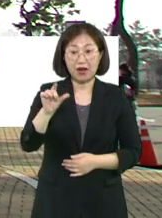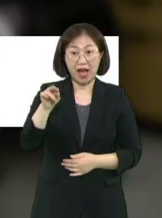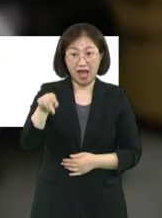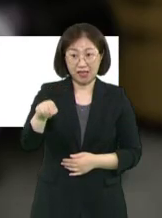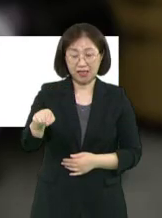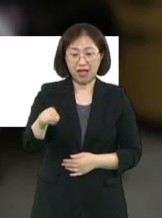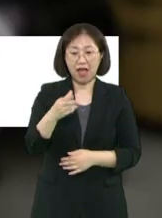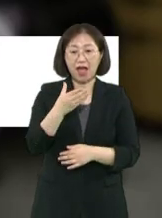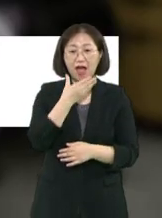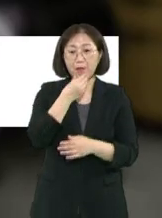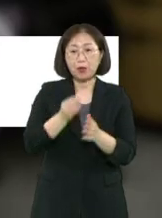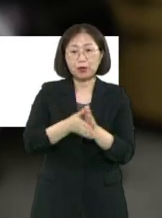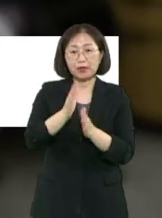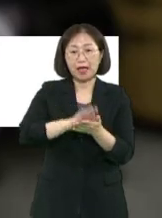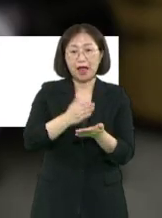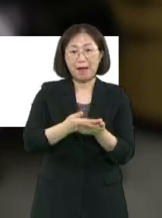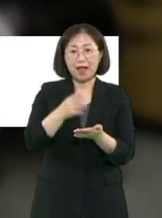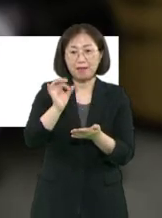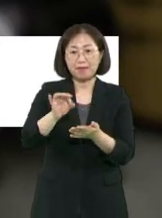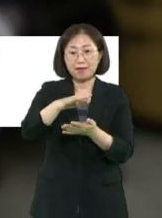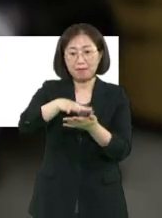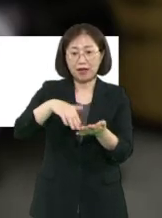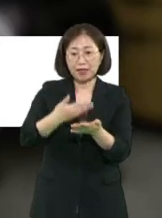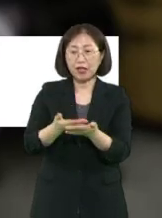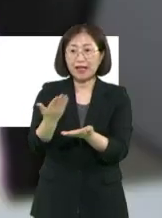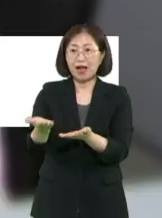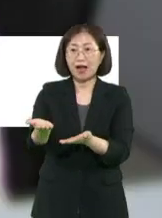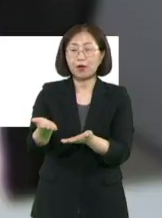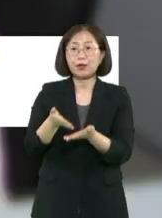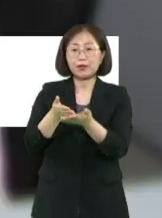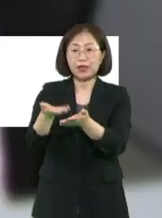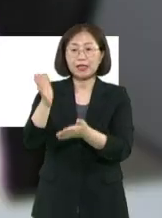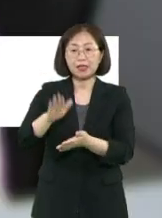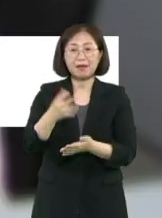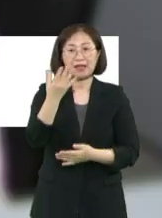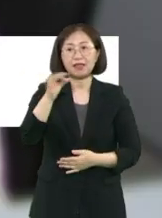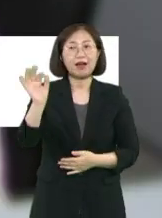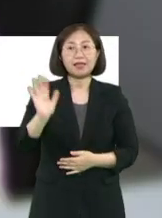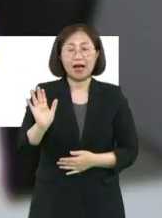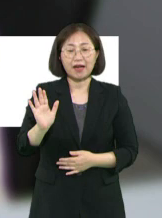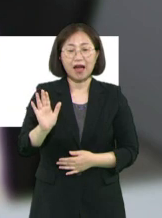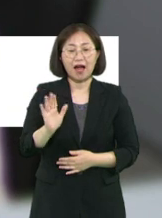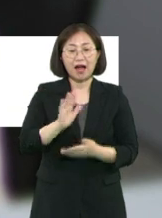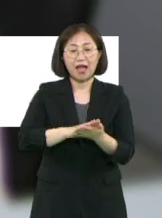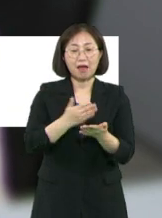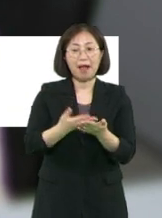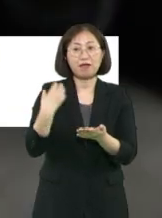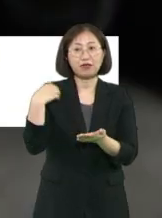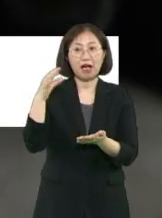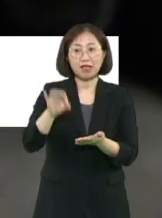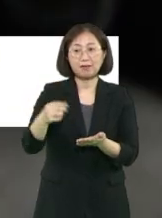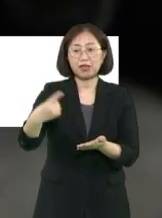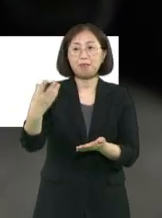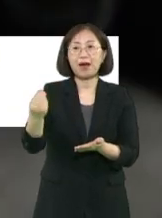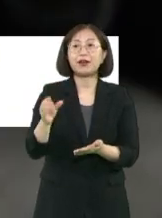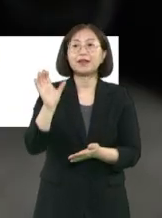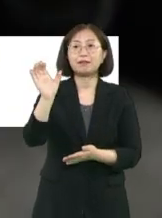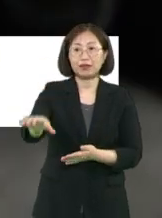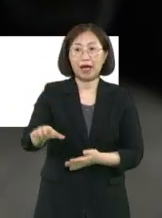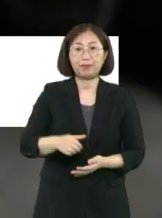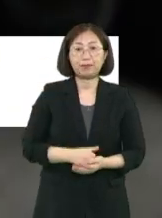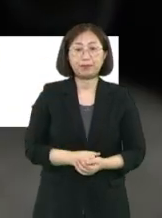LH에 행복도시 개발비용 명세서 제출을 요구했지만 받아들여지지 않자 개발 부담금 1,000만 원을